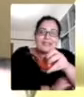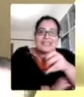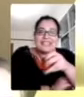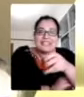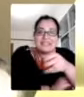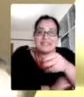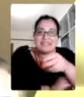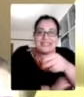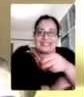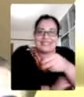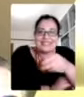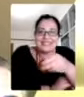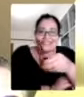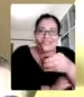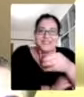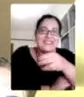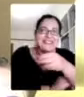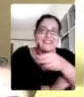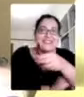etmeyeyim, sonra içerim diye bıraktım.